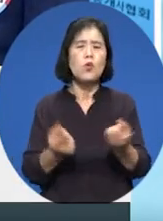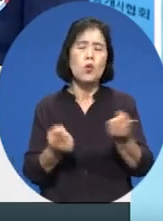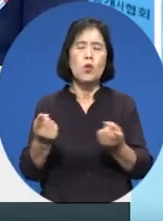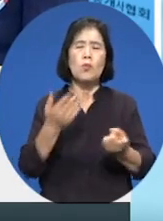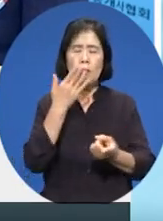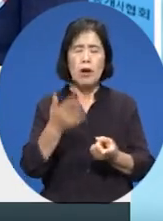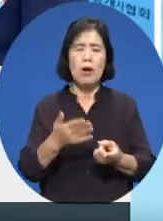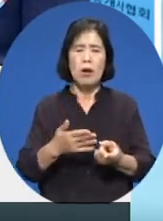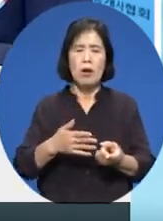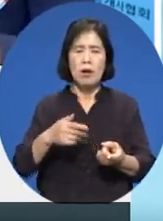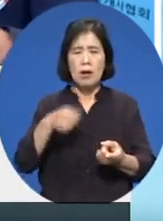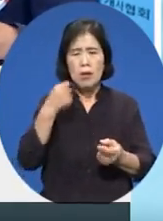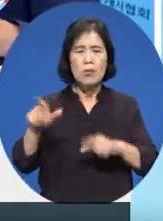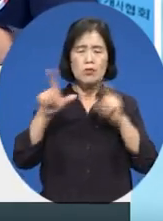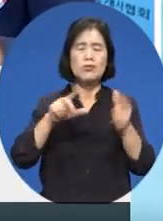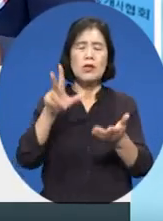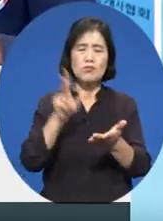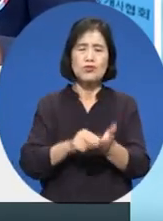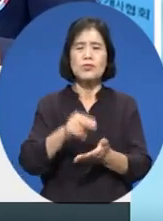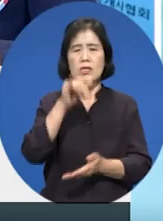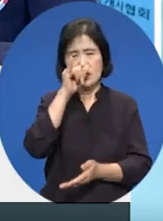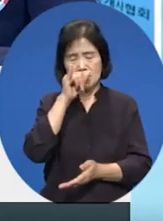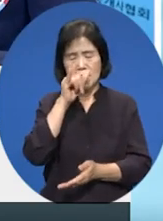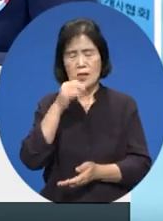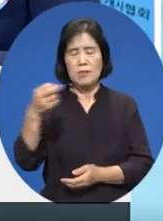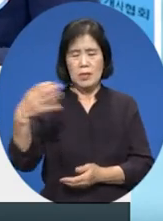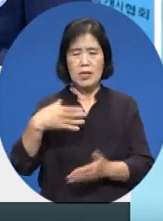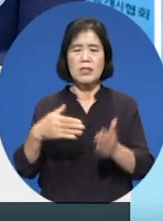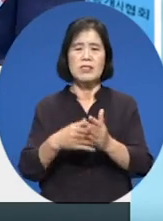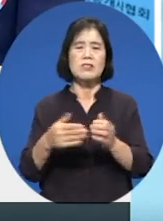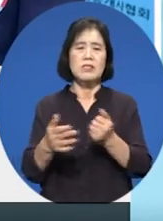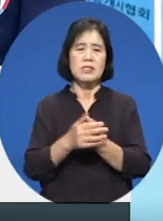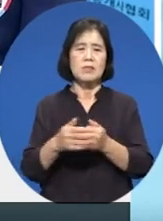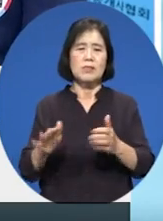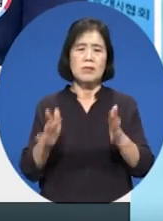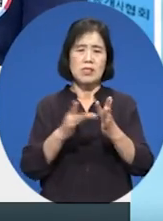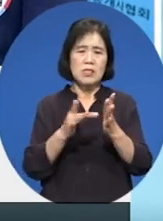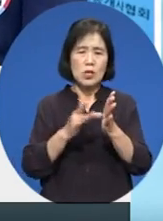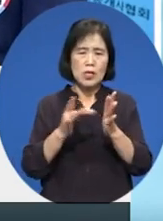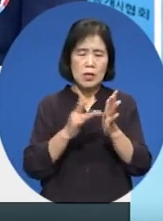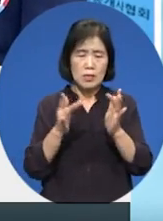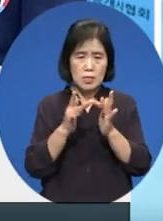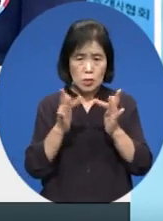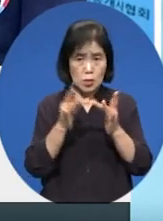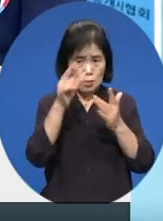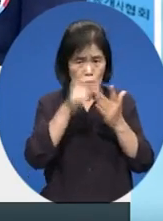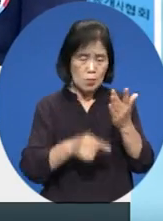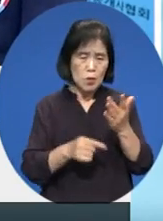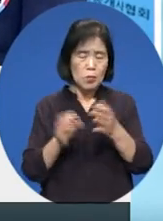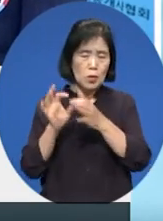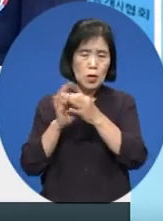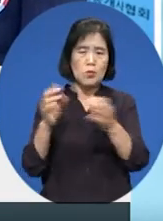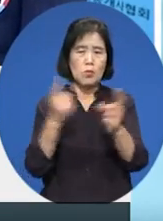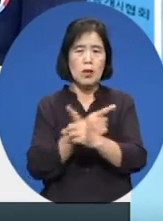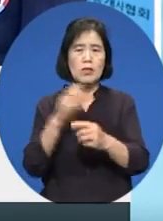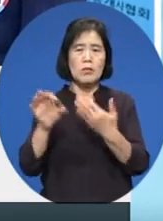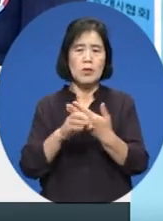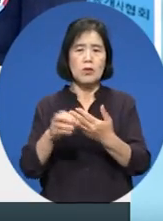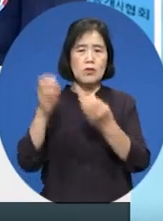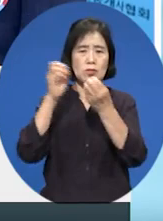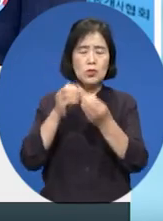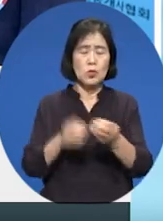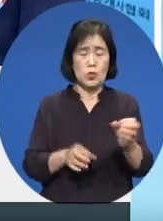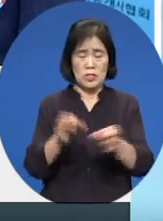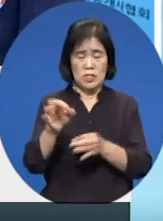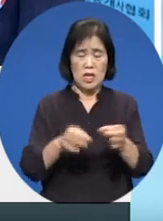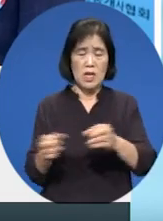하고요. 지금 이렇게 자꾸만 플랫폼 하고 하면은, 아니, 정부에서는 뭐 시장, 전통시장 살린다고